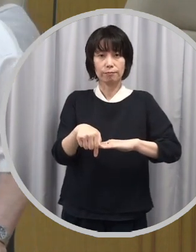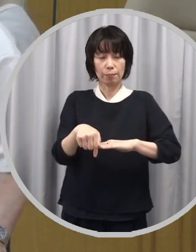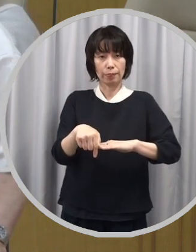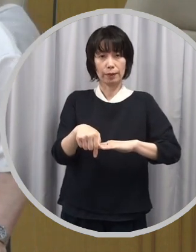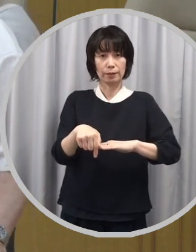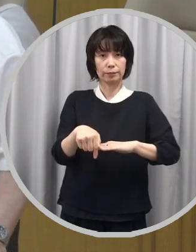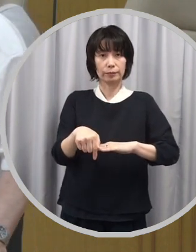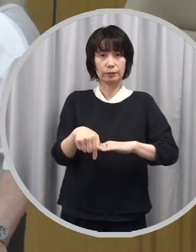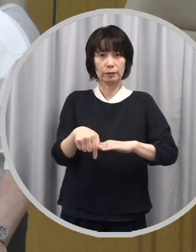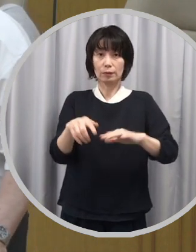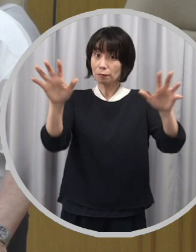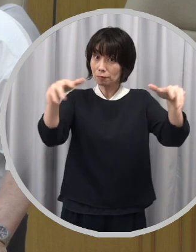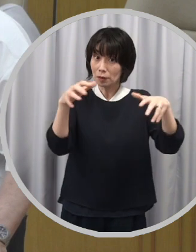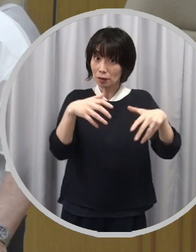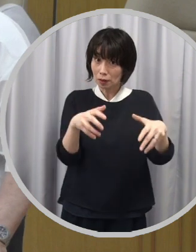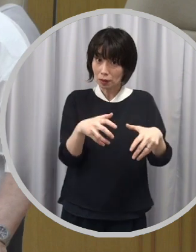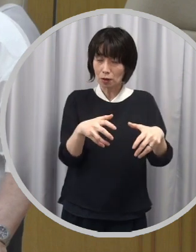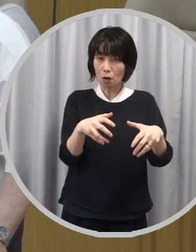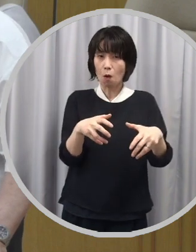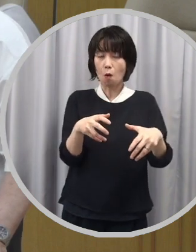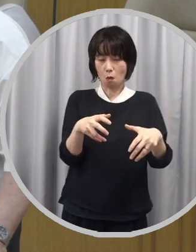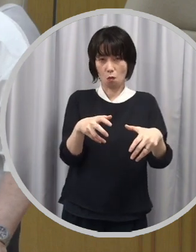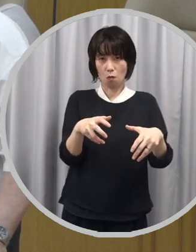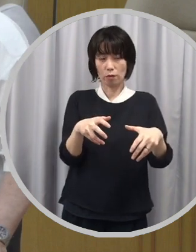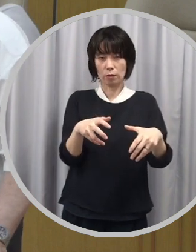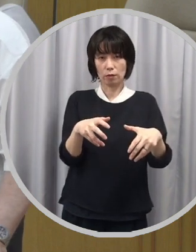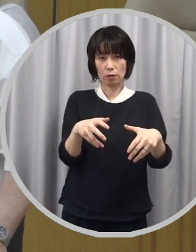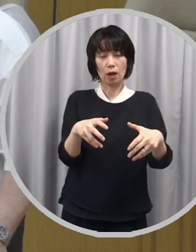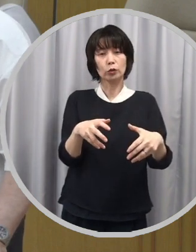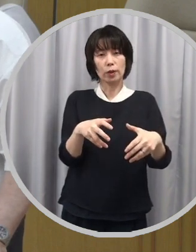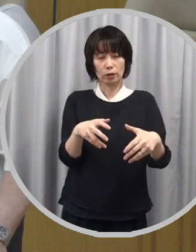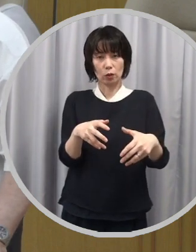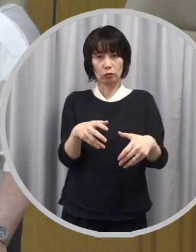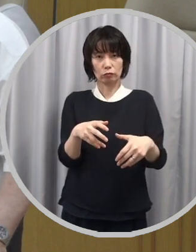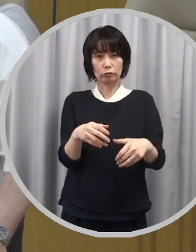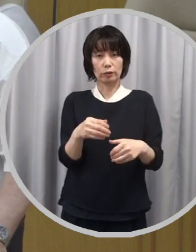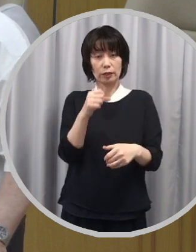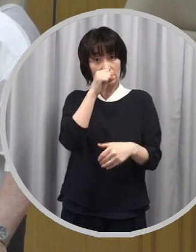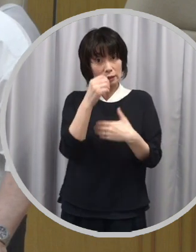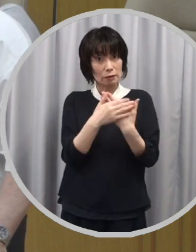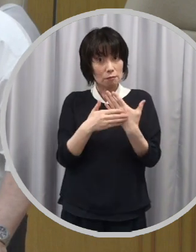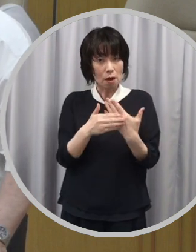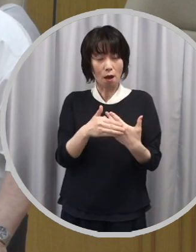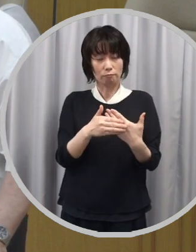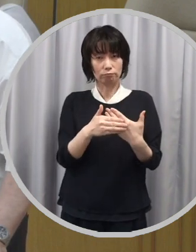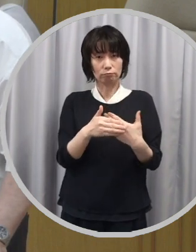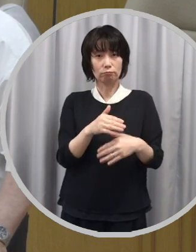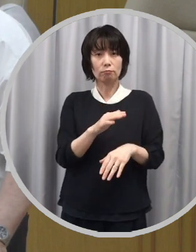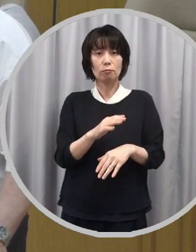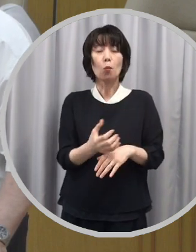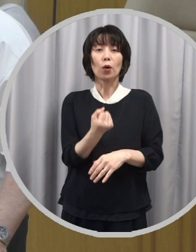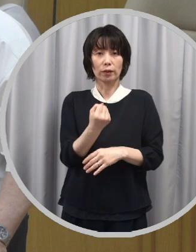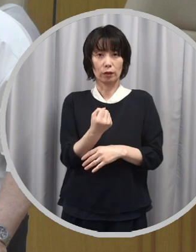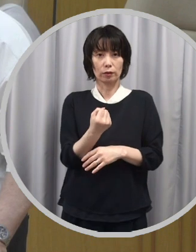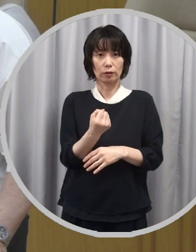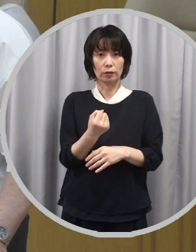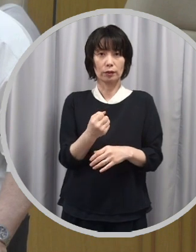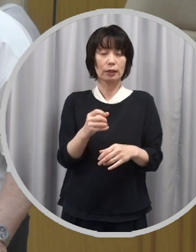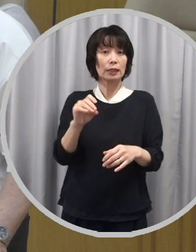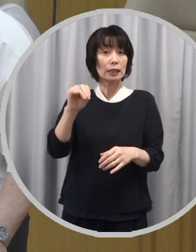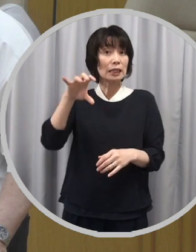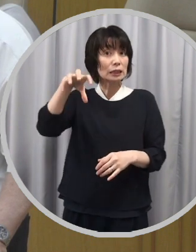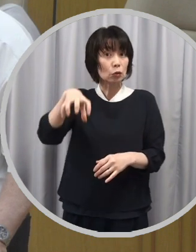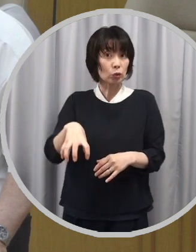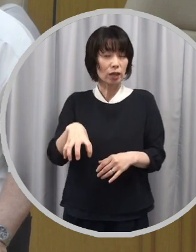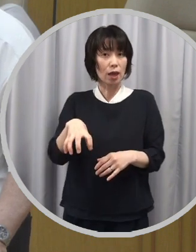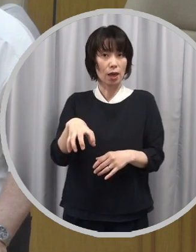の誘致を位置づけしている強みもあり、またここに来て千歳市次世代半導体の生